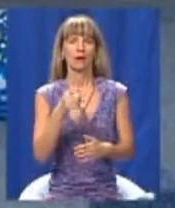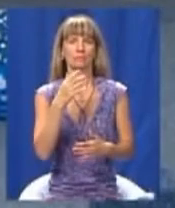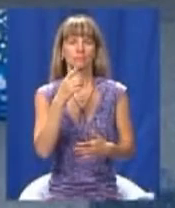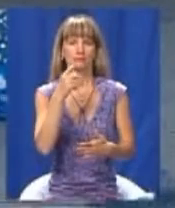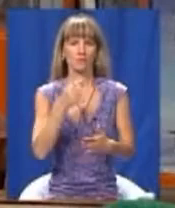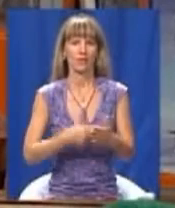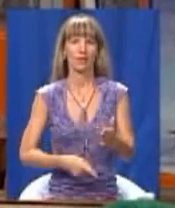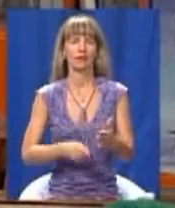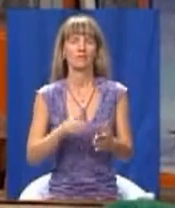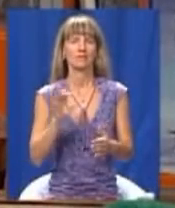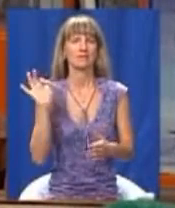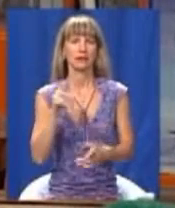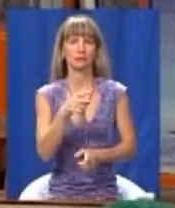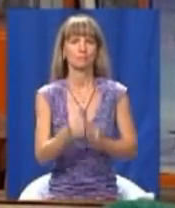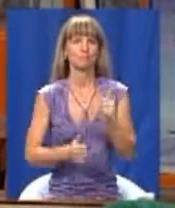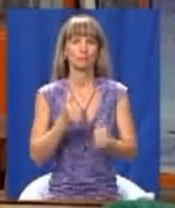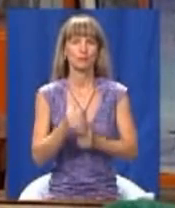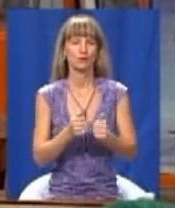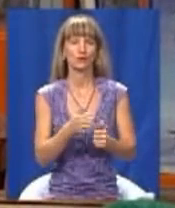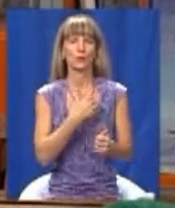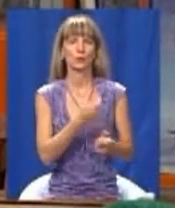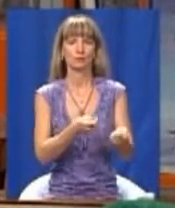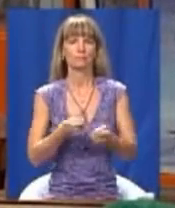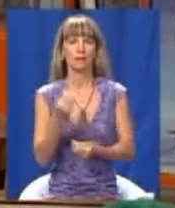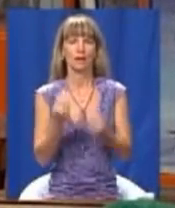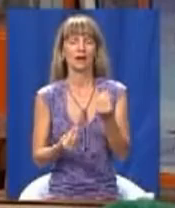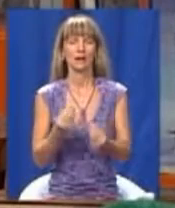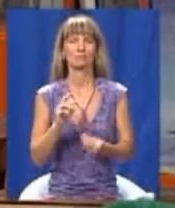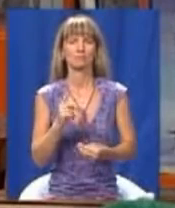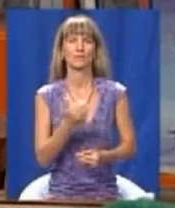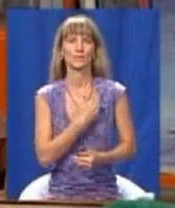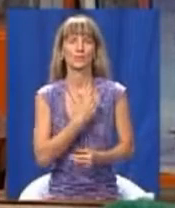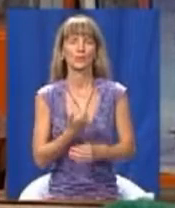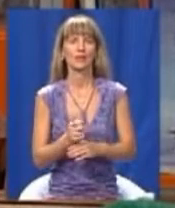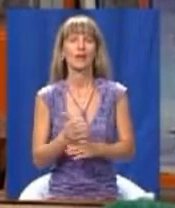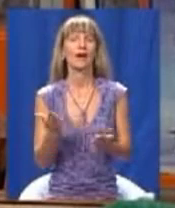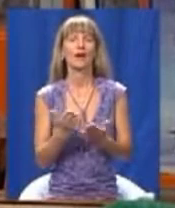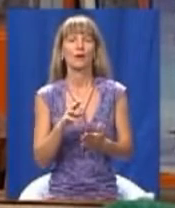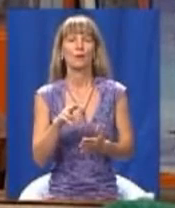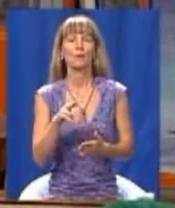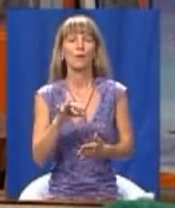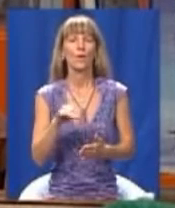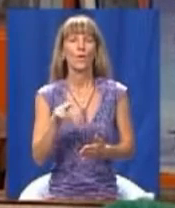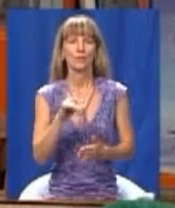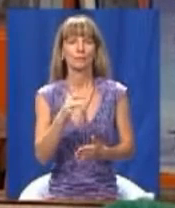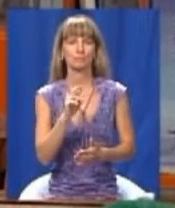приходиш, він одразу до тебе летить, починає там тягнути, гратися, відпочивати. Дуже хотів би. А якої породи ти хотів